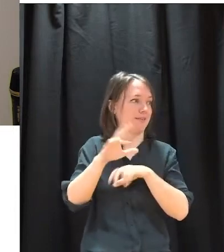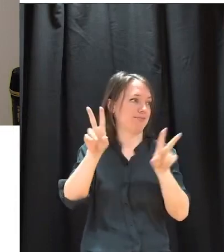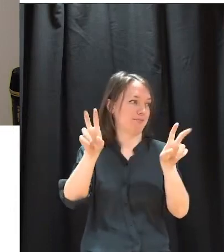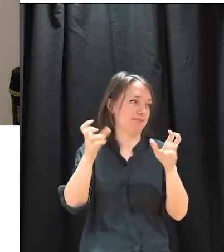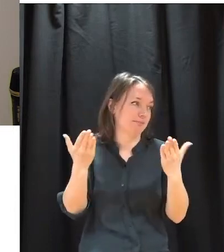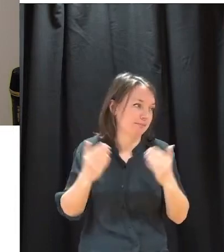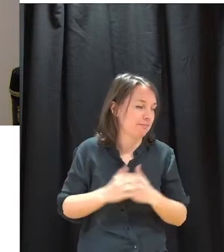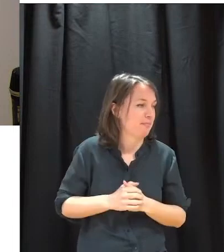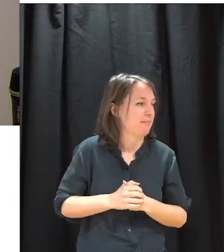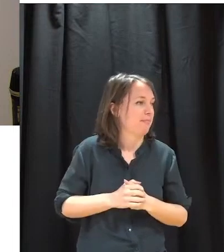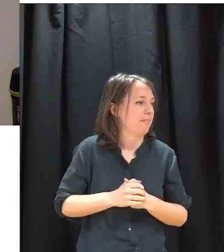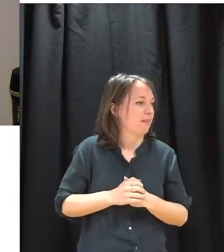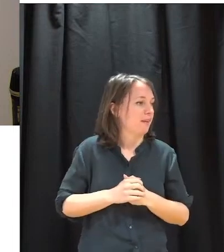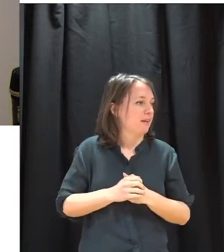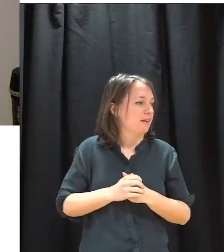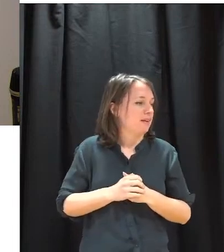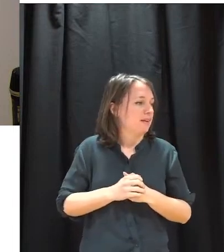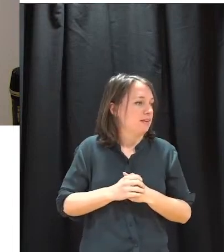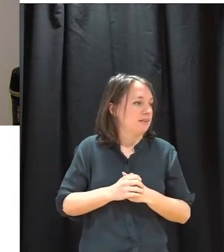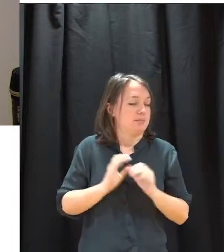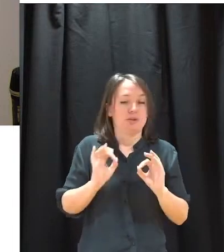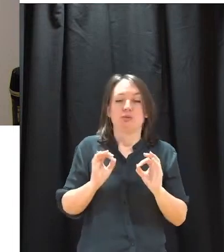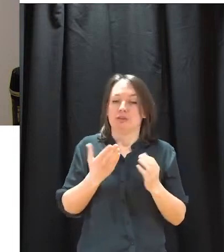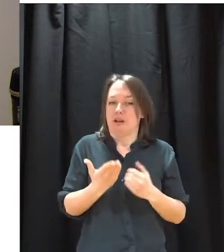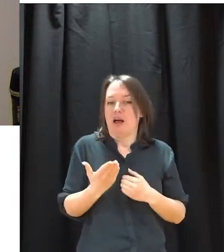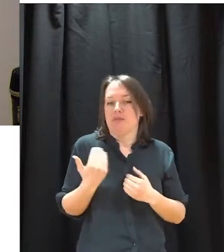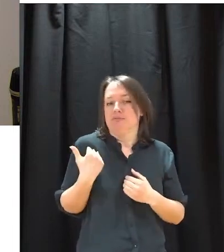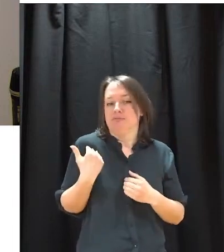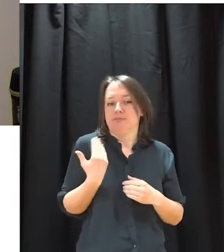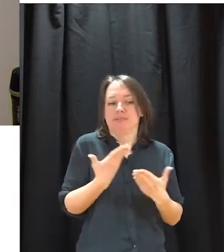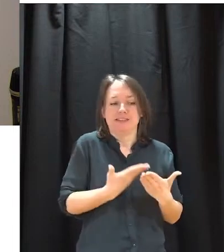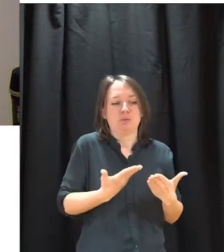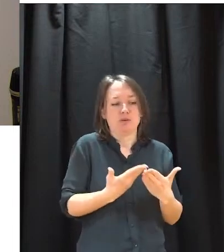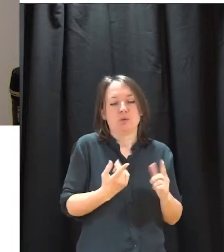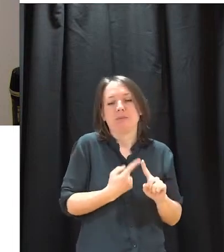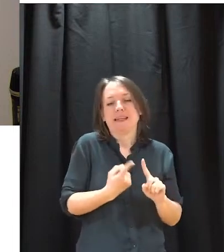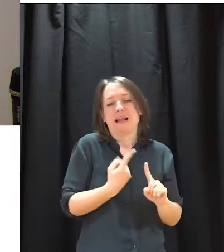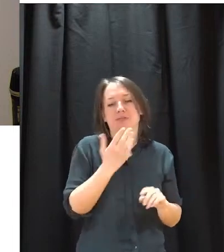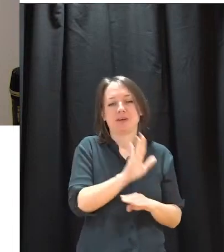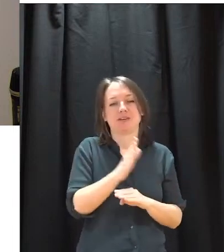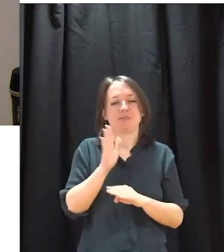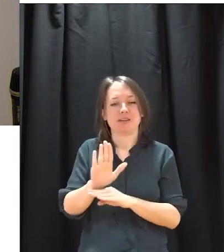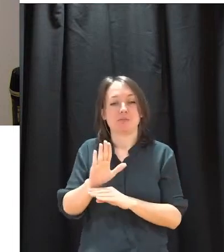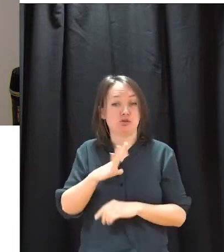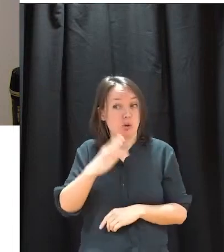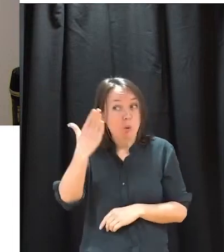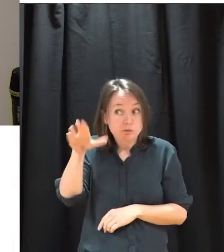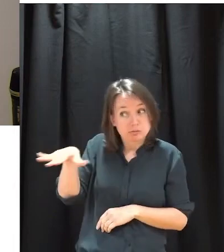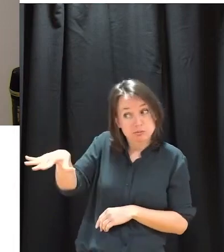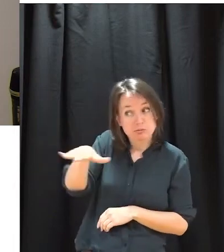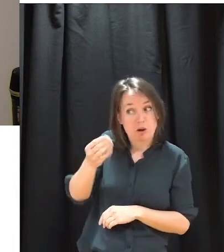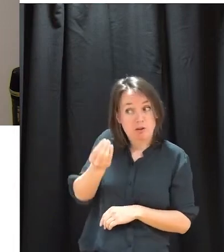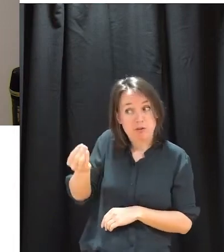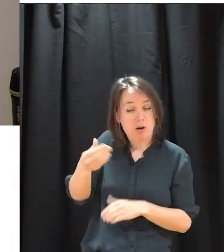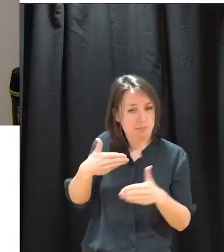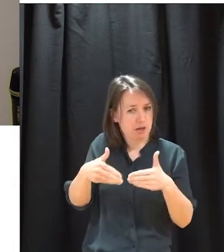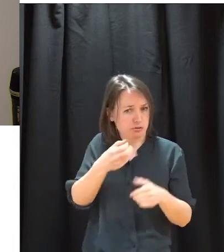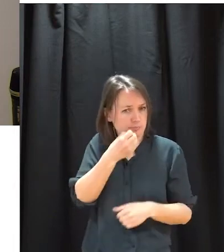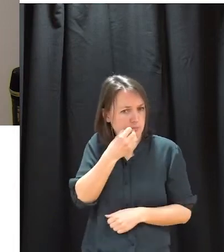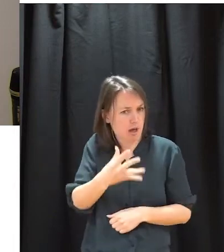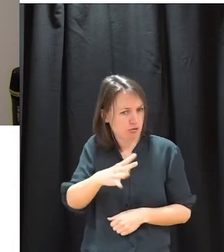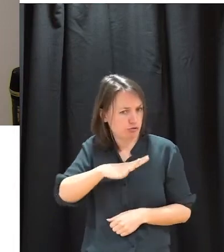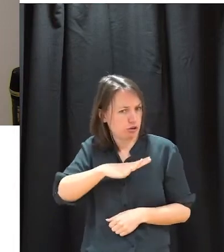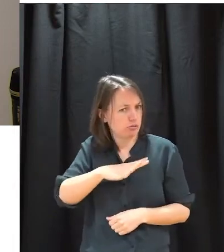je vous ai parlé, je vais présenter que des cas un petit peu particuliers. Il existe des enfants pour qui ça marche très très bien, parce que c'est quand même une